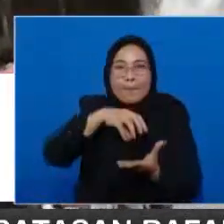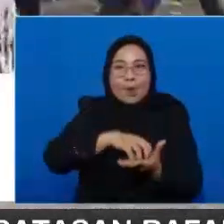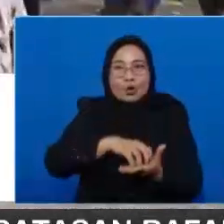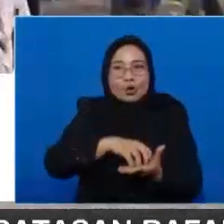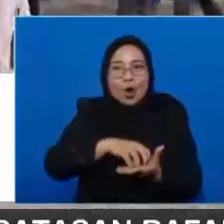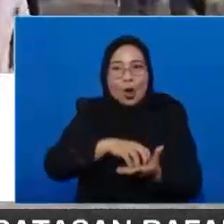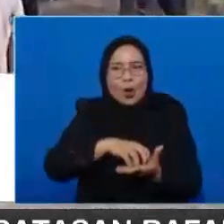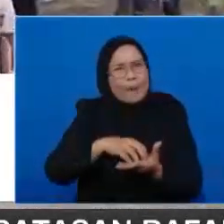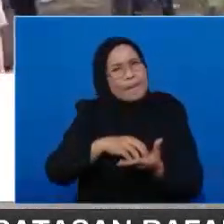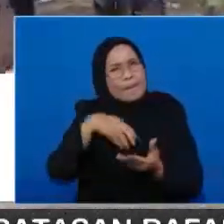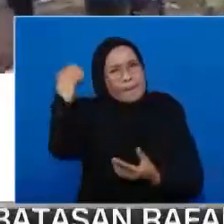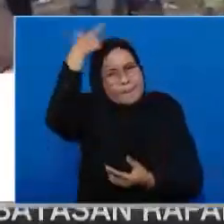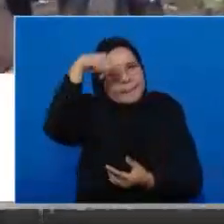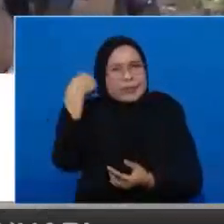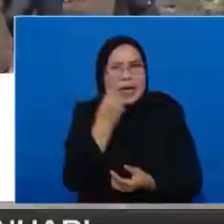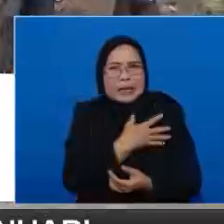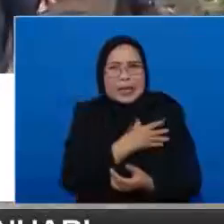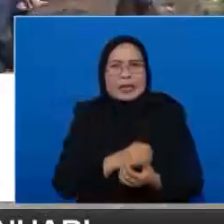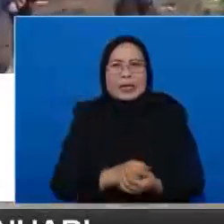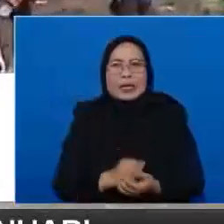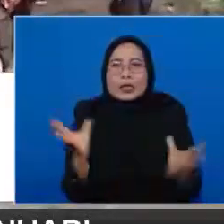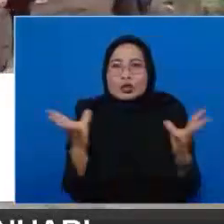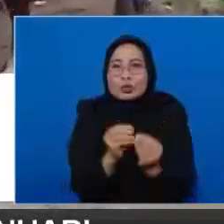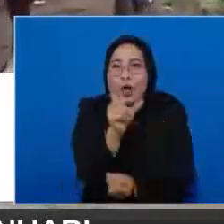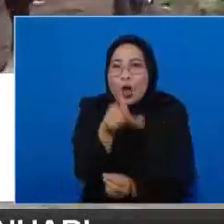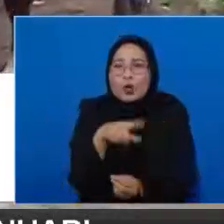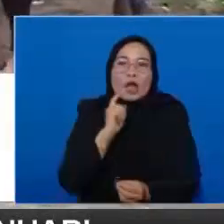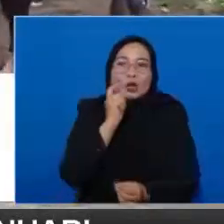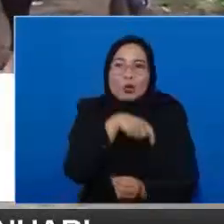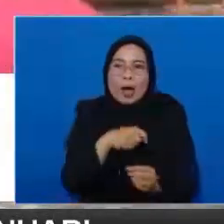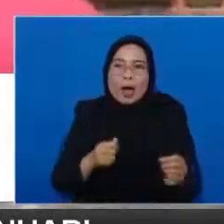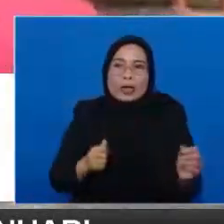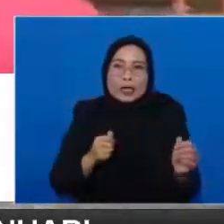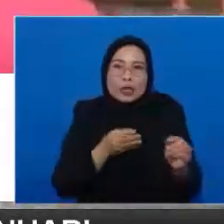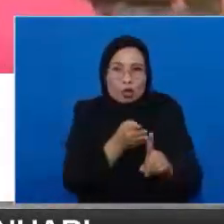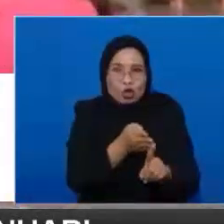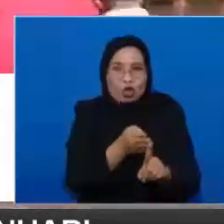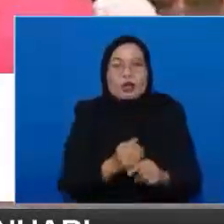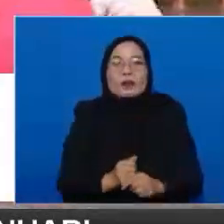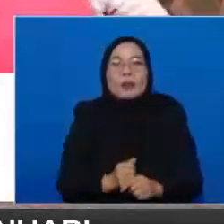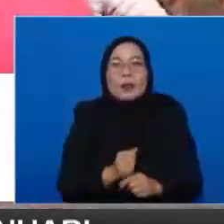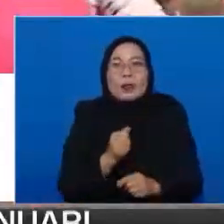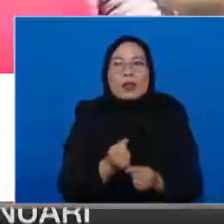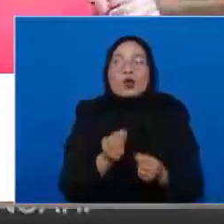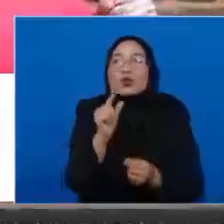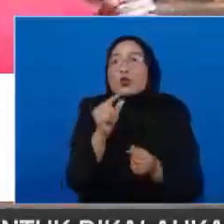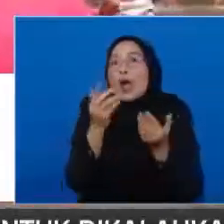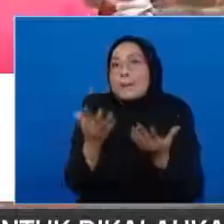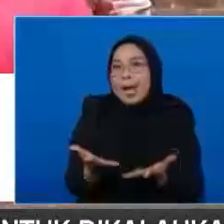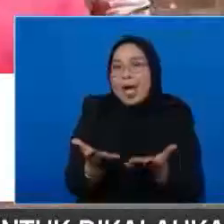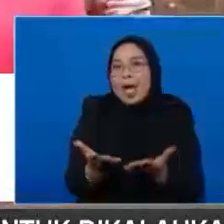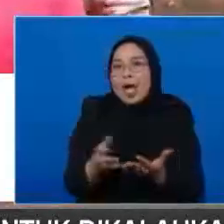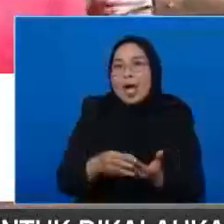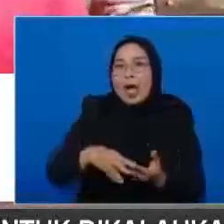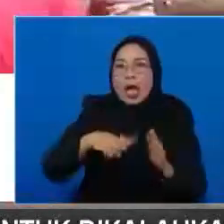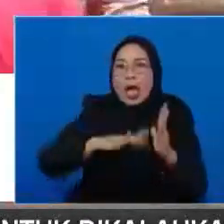Lombok. Selain santri, sejumlah orang tua juga datang menyertai anak-anak mereka. Alasan mereka datang ke sini selain karena air terjunnya